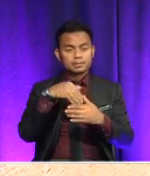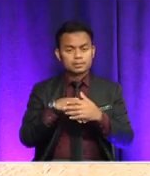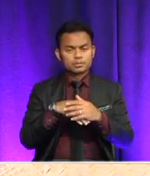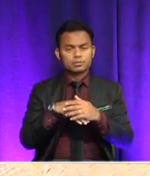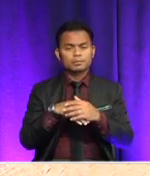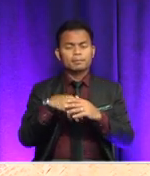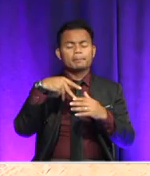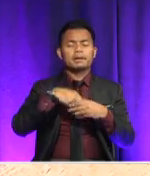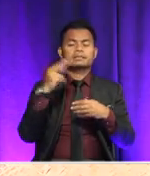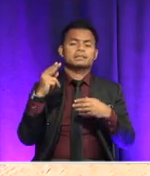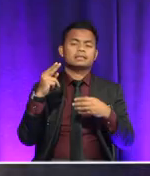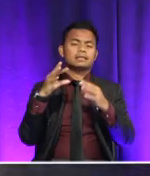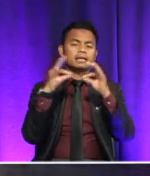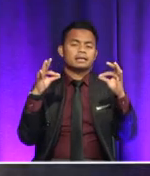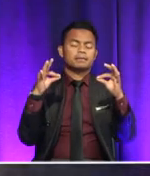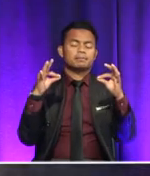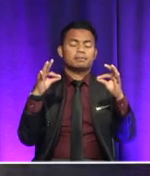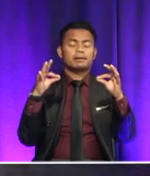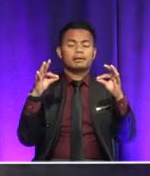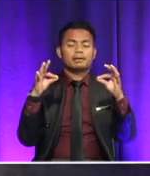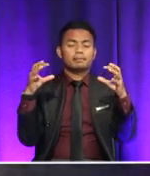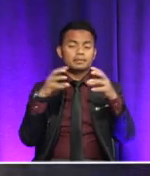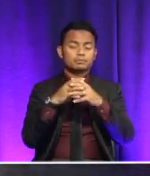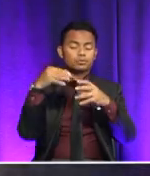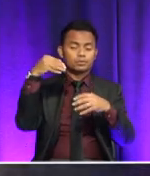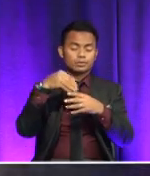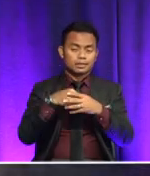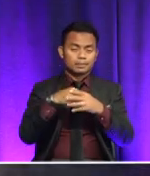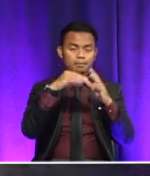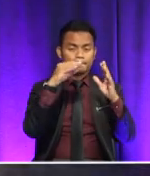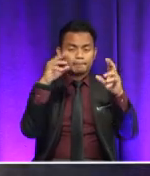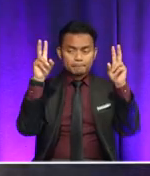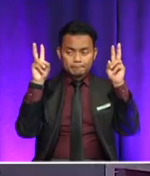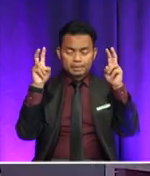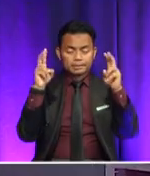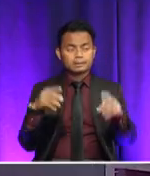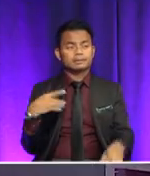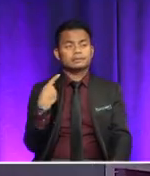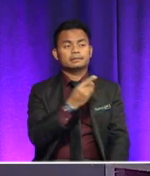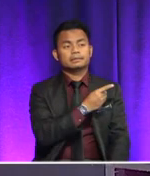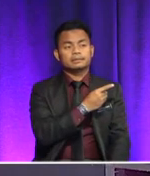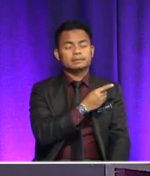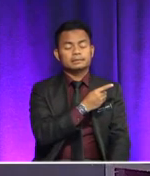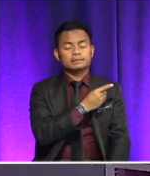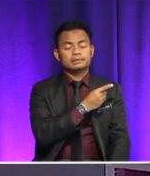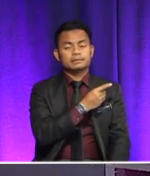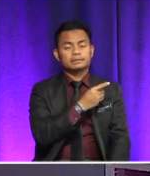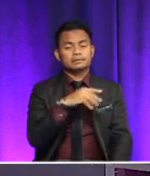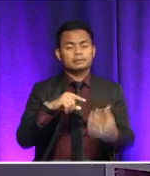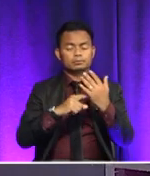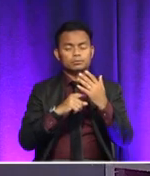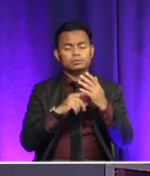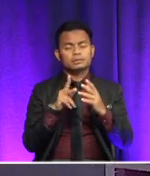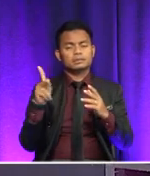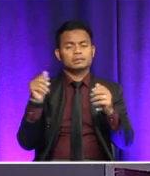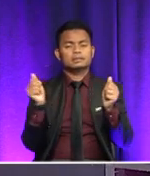ujung kita mulaikan Oke mari kita mulai menggunakan ayat majemuk macam